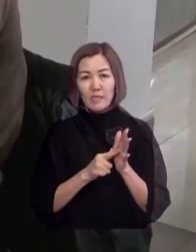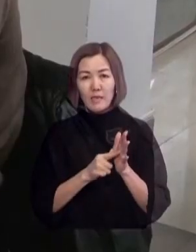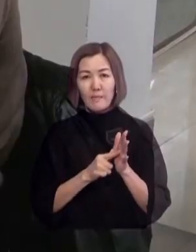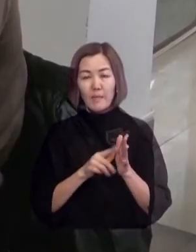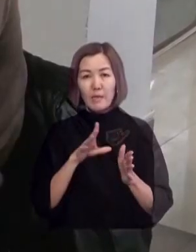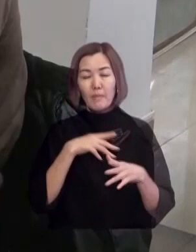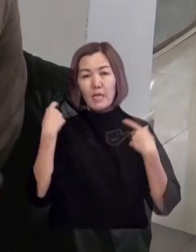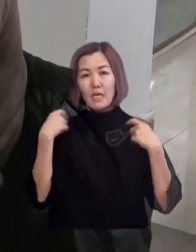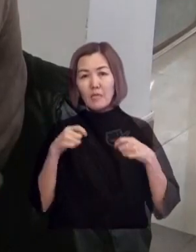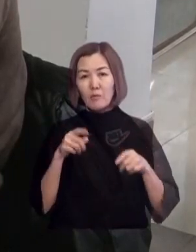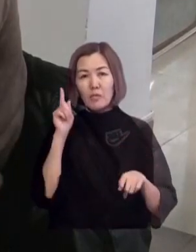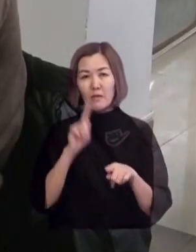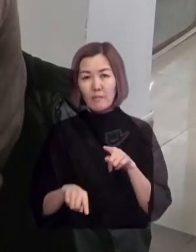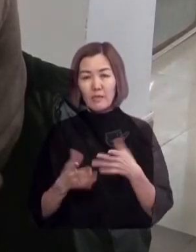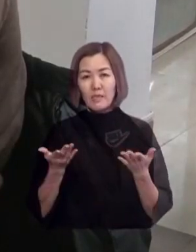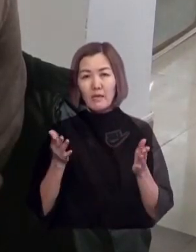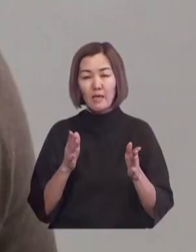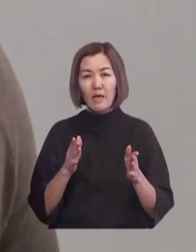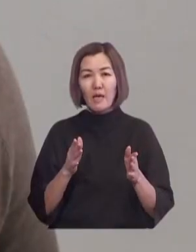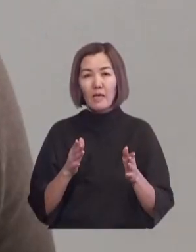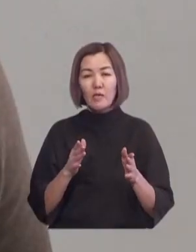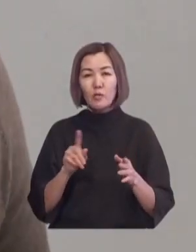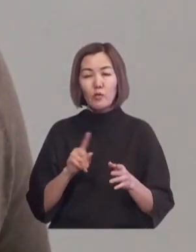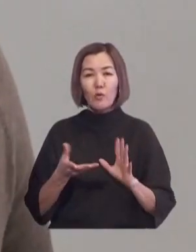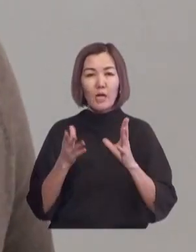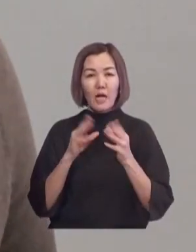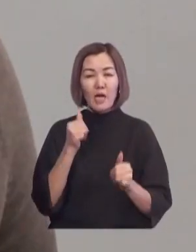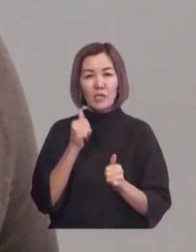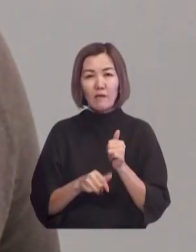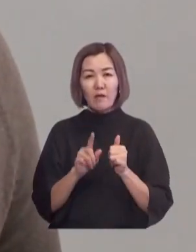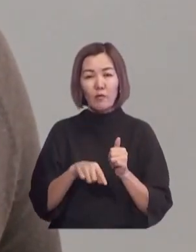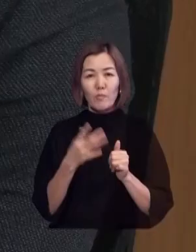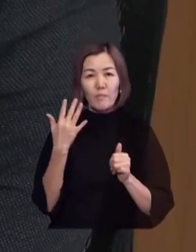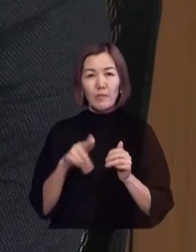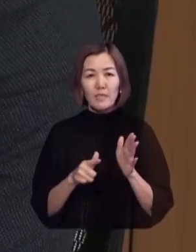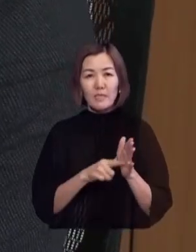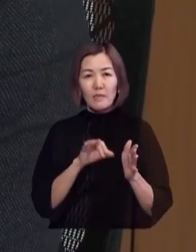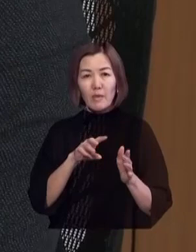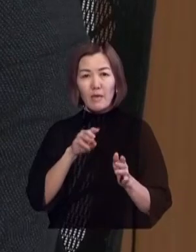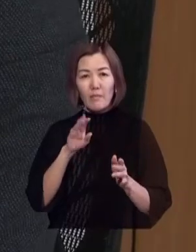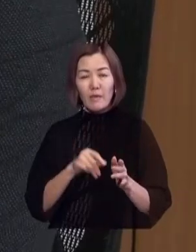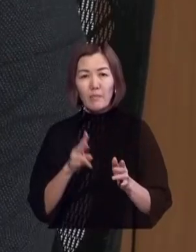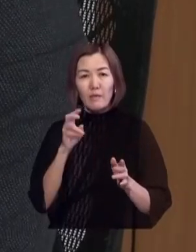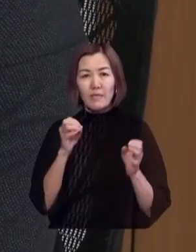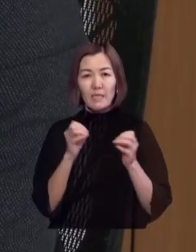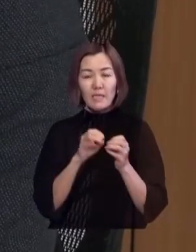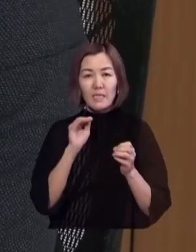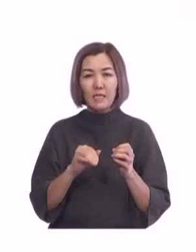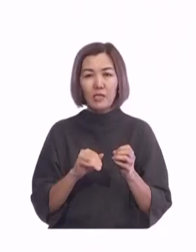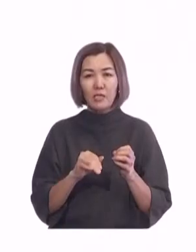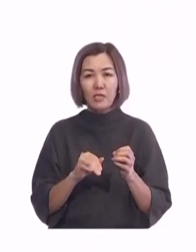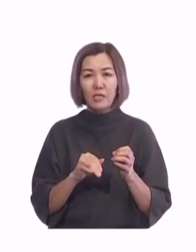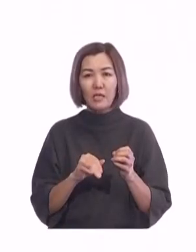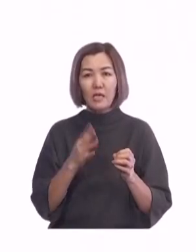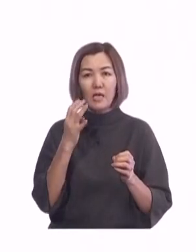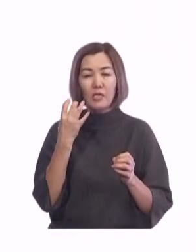они были распроданы быстрее всех остальных. Отметим, что цена каждого номера равна 57 МРП и составляет сумму